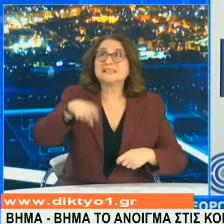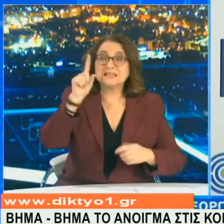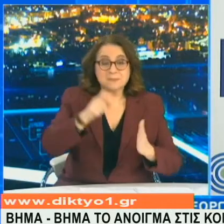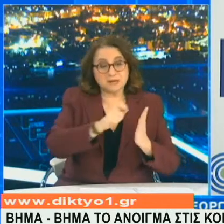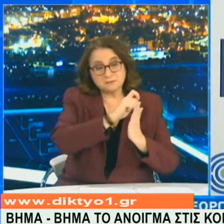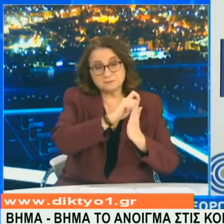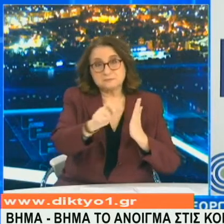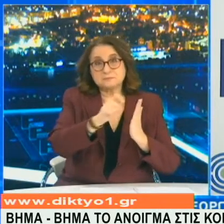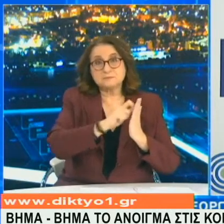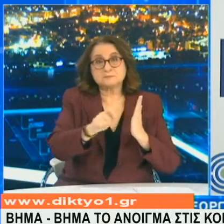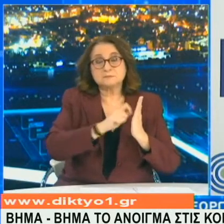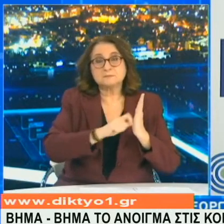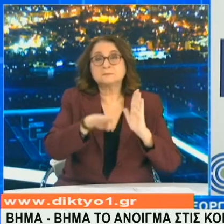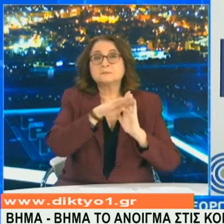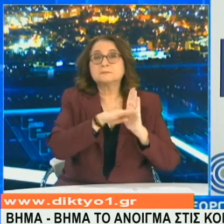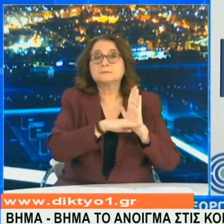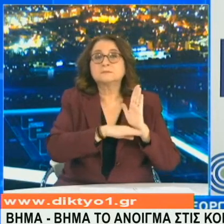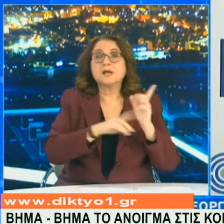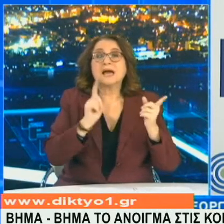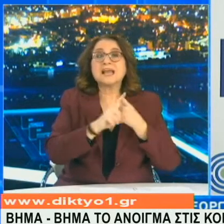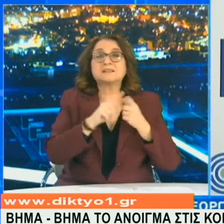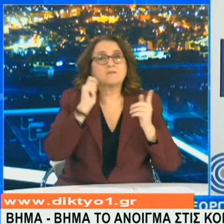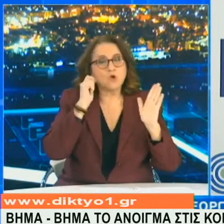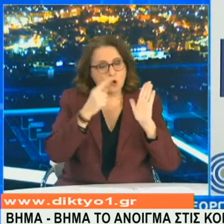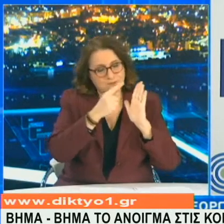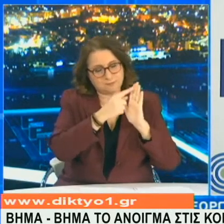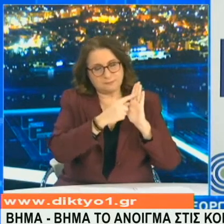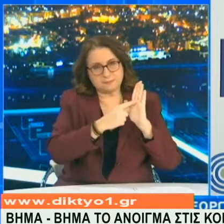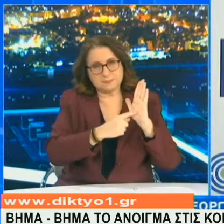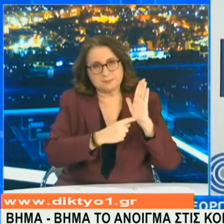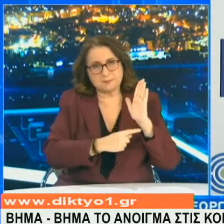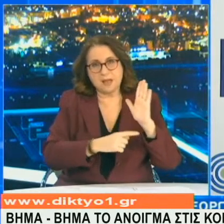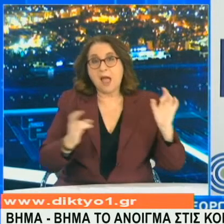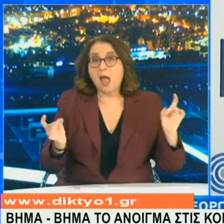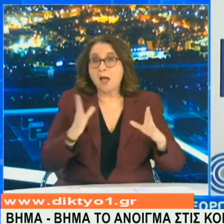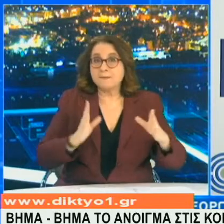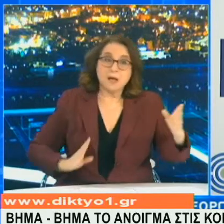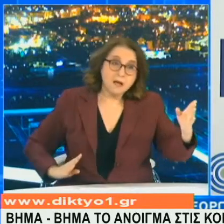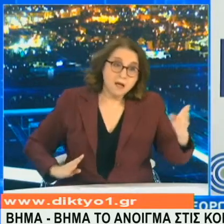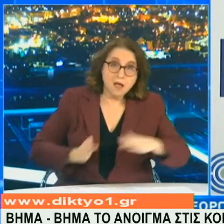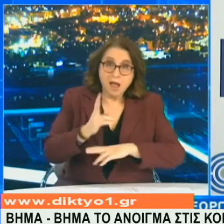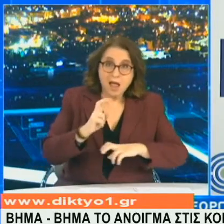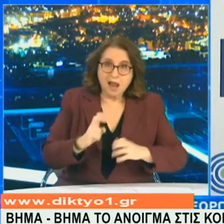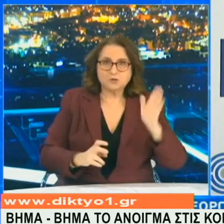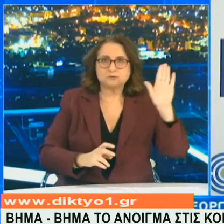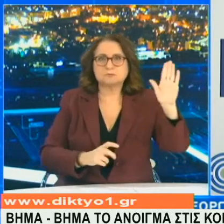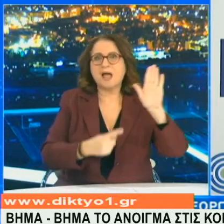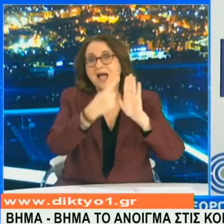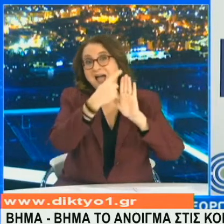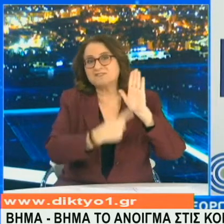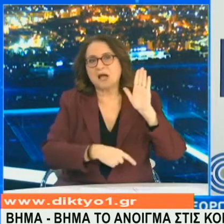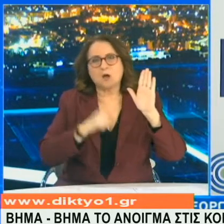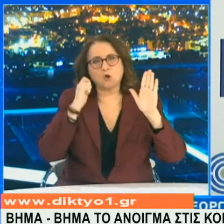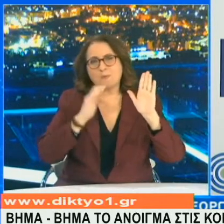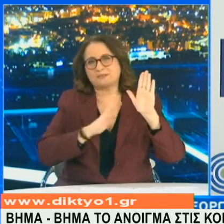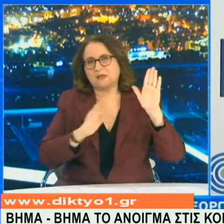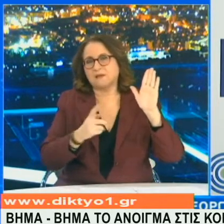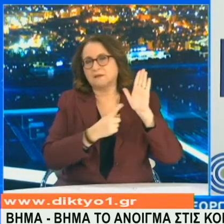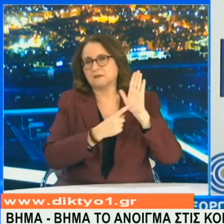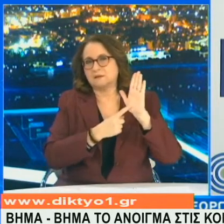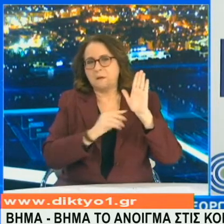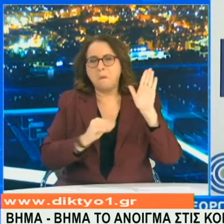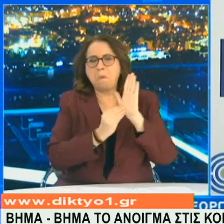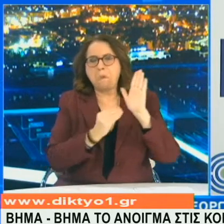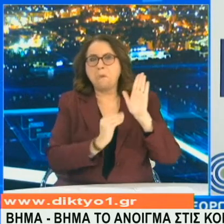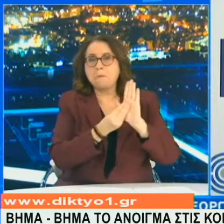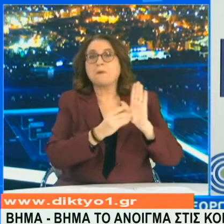κατάλογο με τα ραντεβού των πελατών, ο οποίος θα πρέπει να επιδεικνύεται στα ελεγκτικά όργανα. Αυτό είναι πάρα πολύ σημαντικό. Αν οτιδήποτε